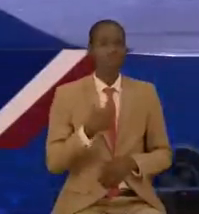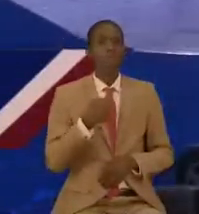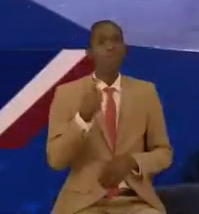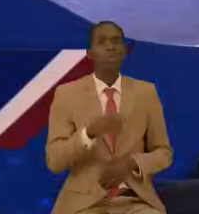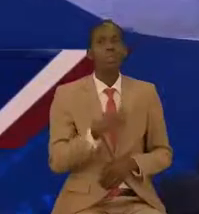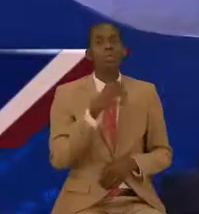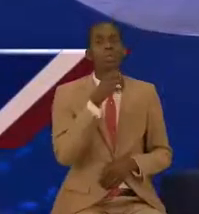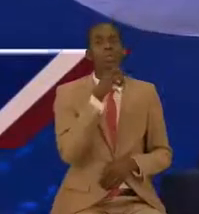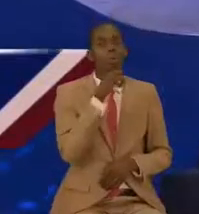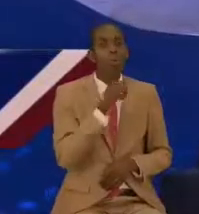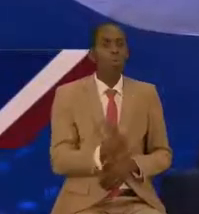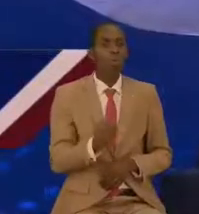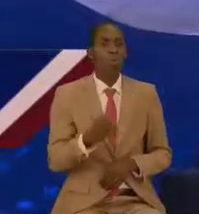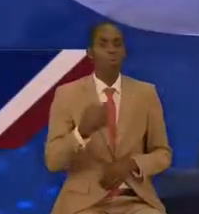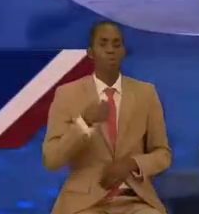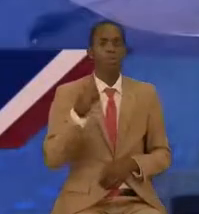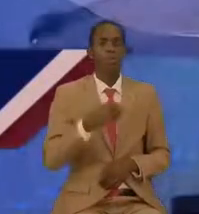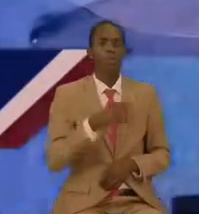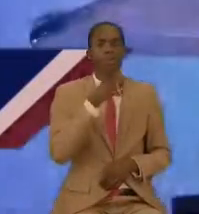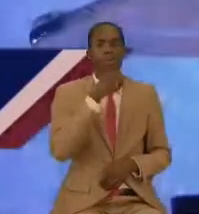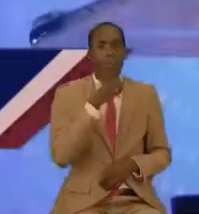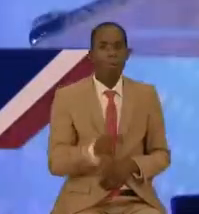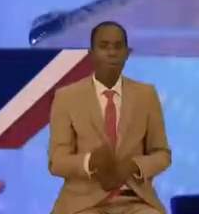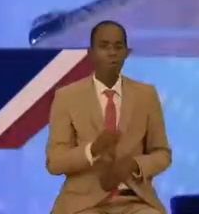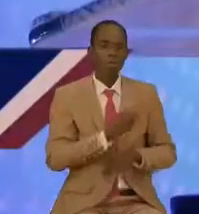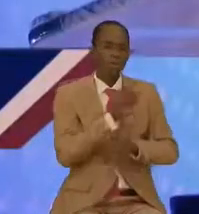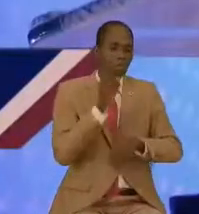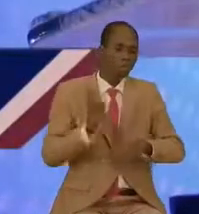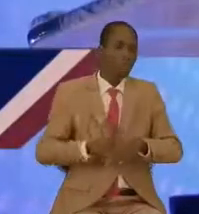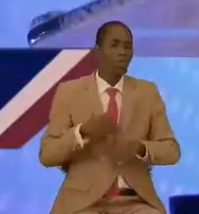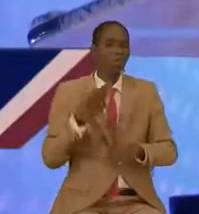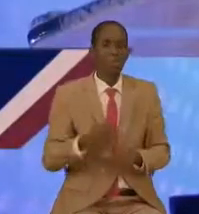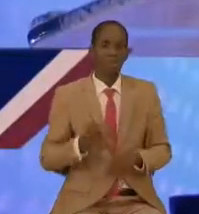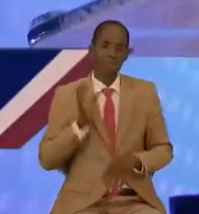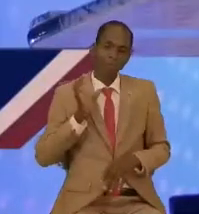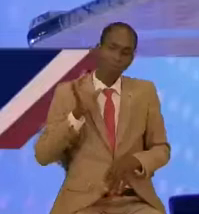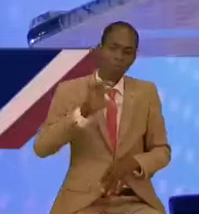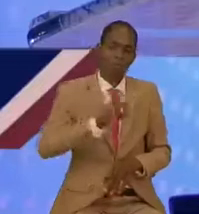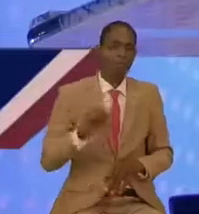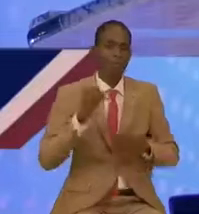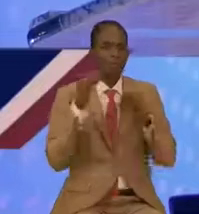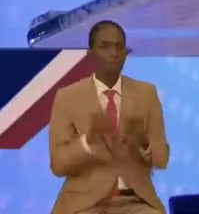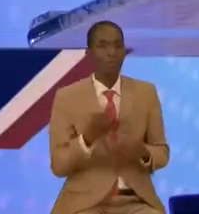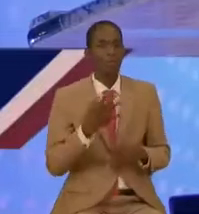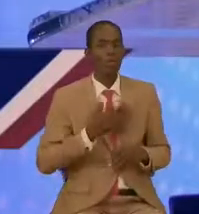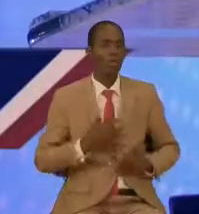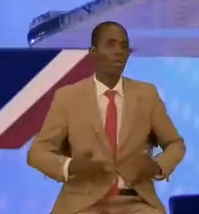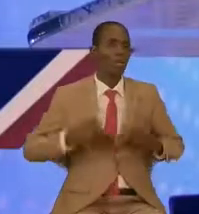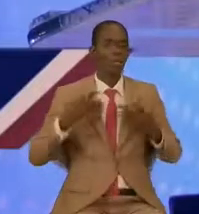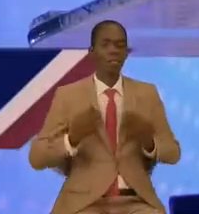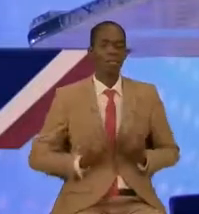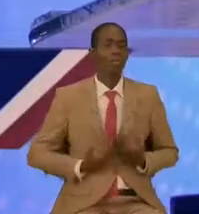Moi, l'ancien moi, l'ancienne nature, l'enclin de ma vie,